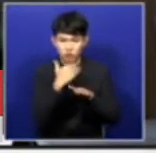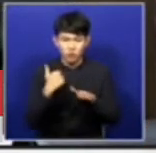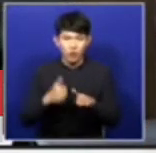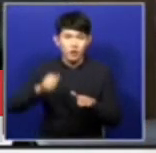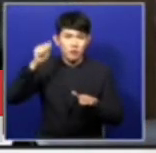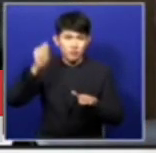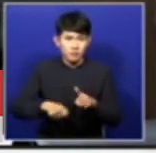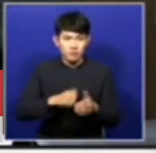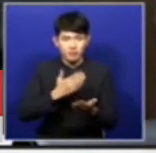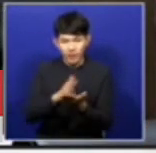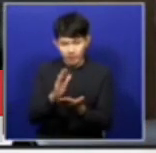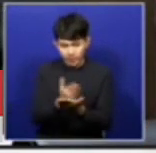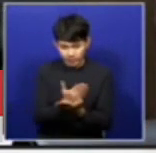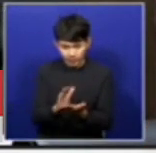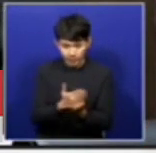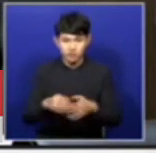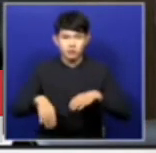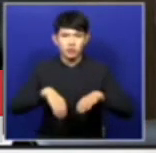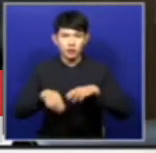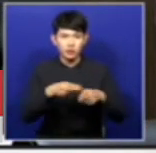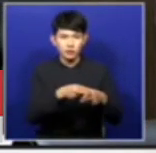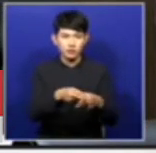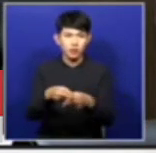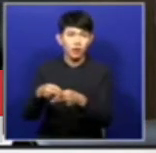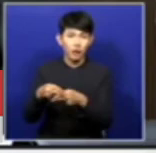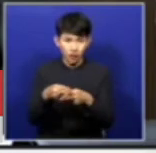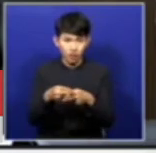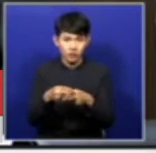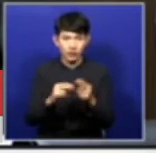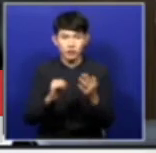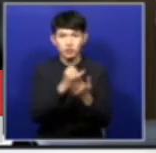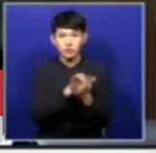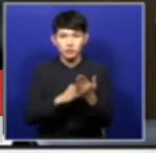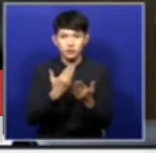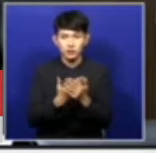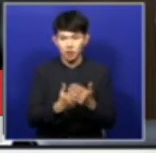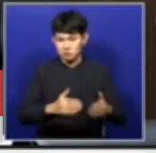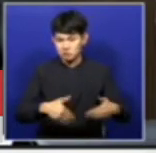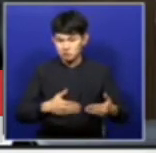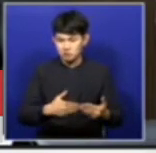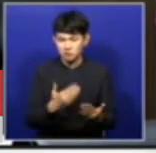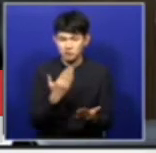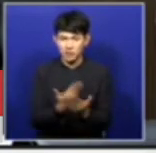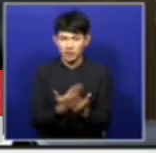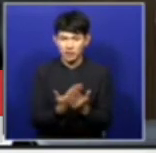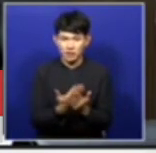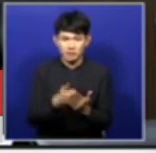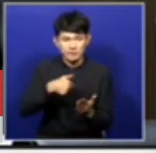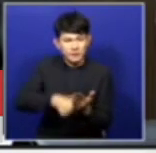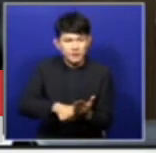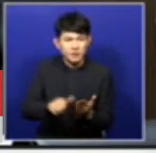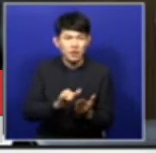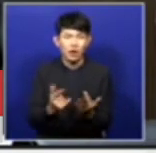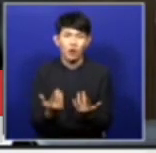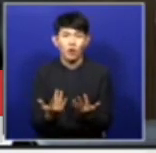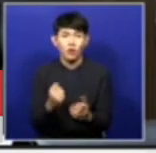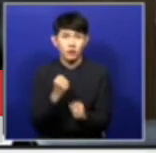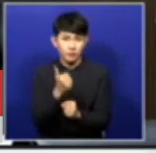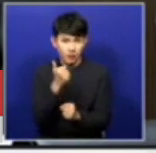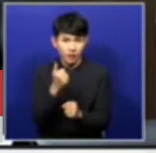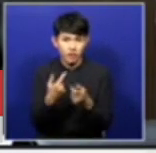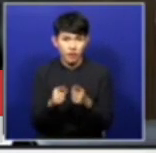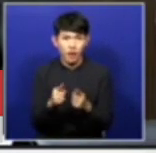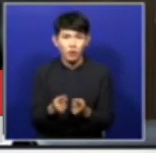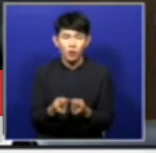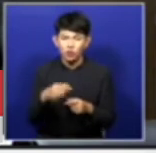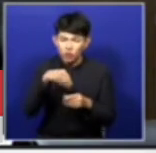เขาใช้เนี่ยในจังหวัดเหล่านั้นเขาน่าจะเรียกเก็บเงินที่ค้างชำระได้แต่ตอนนี้พอทุกอย่างมาที่ส่วนกล